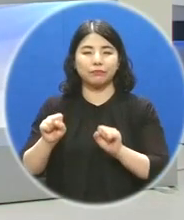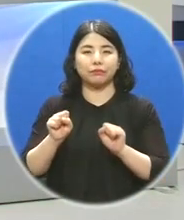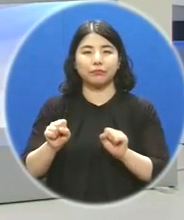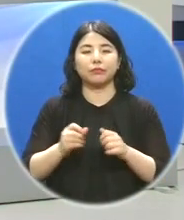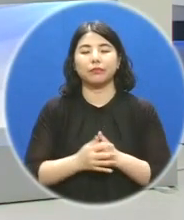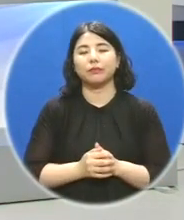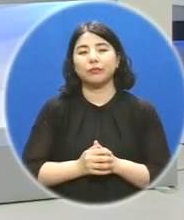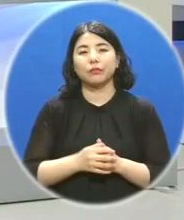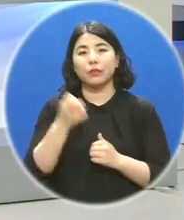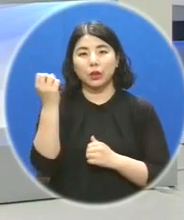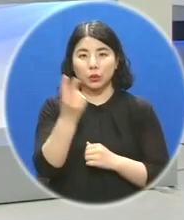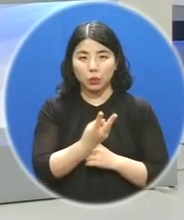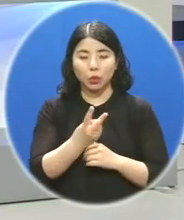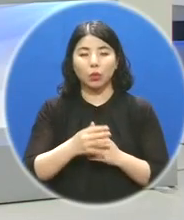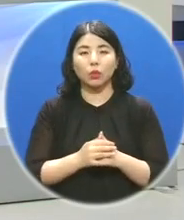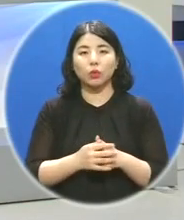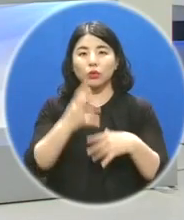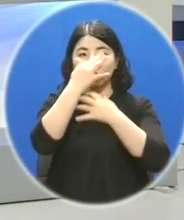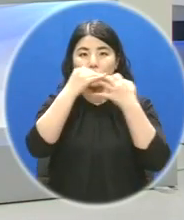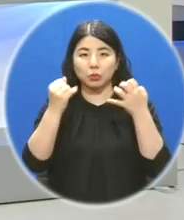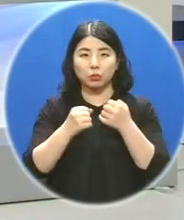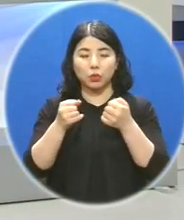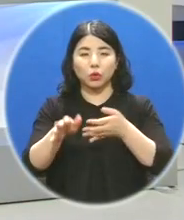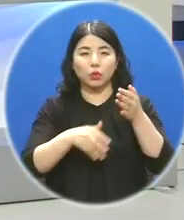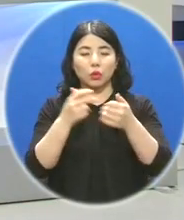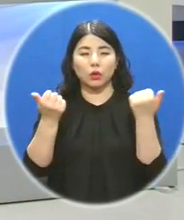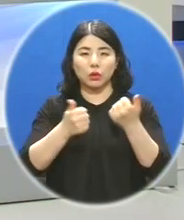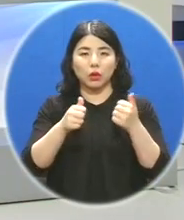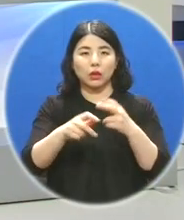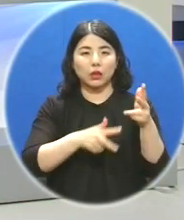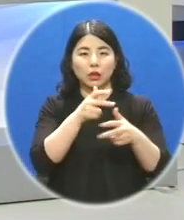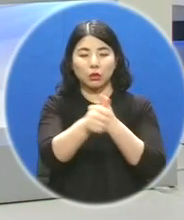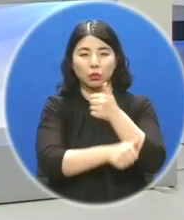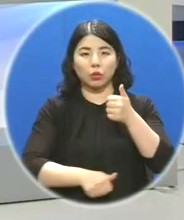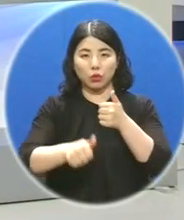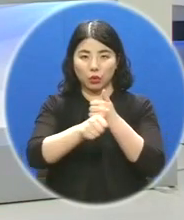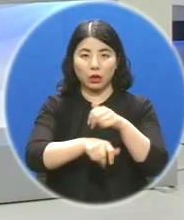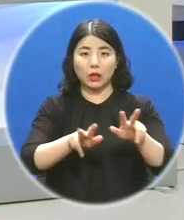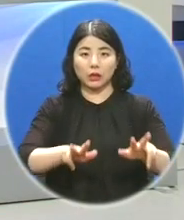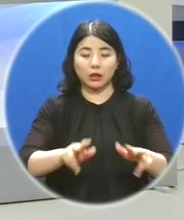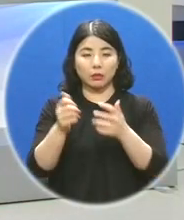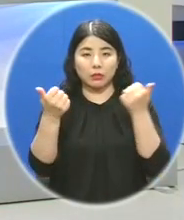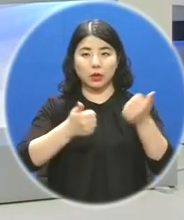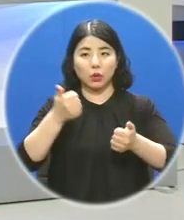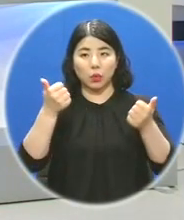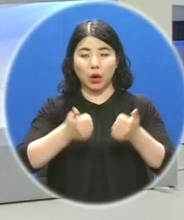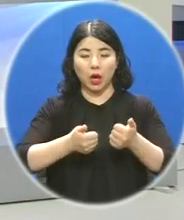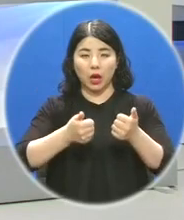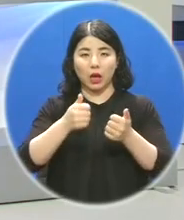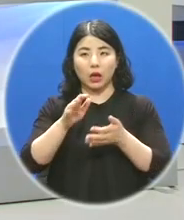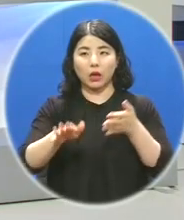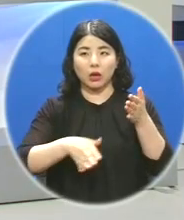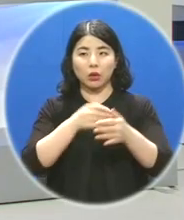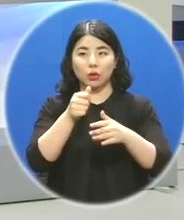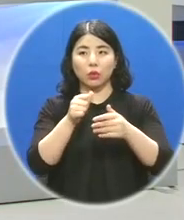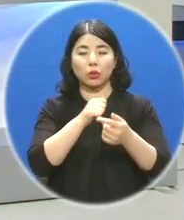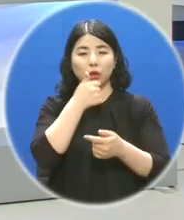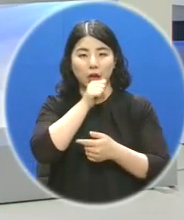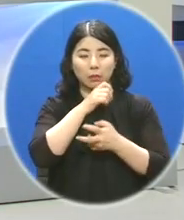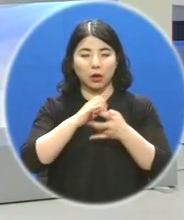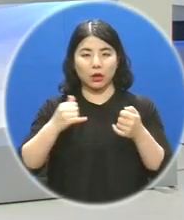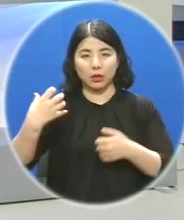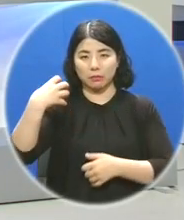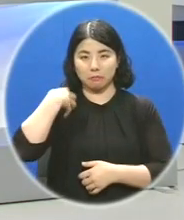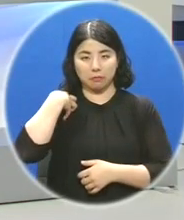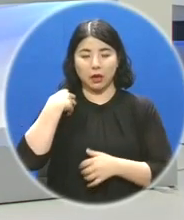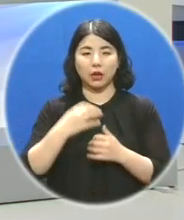네, 반갑습니다. 그리고 충청북도의회 산업경제위원회 지금 의회 도 대변인을 맡고